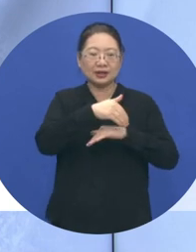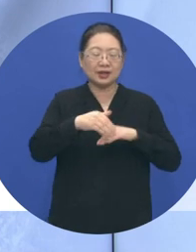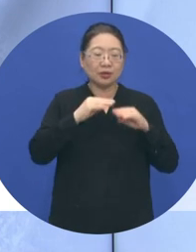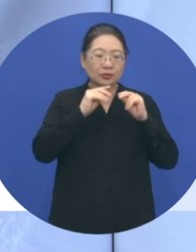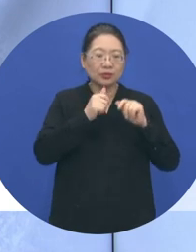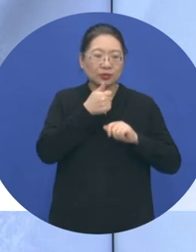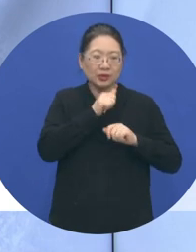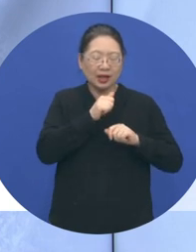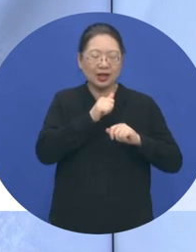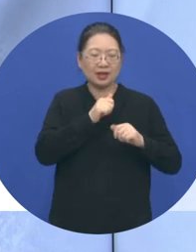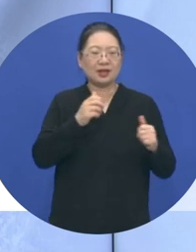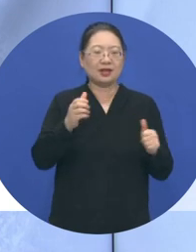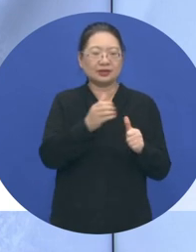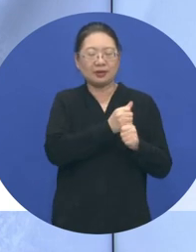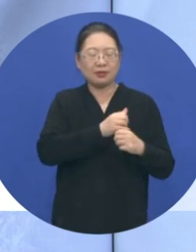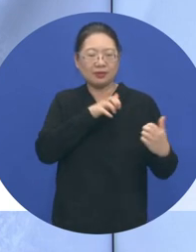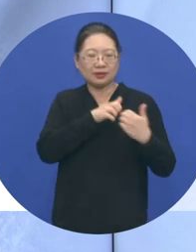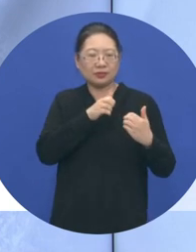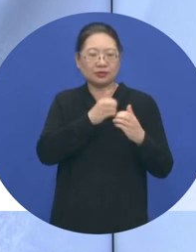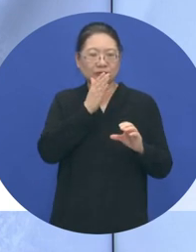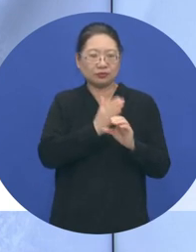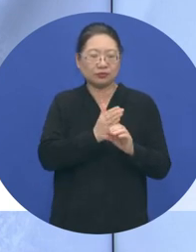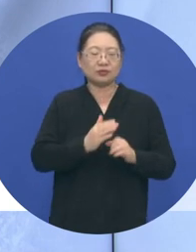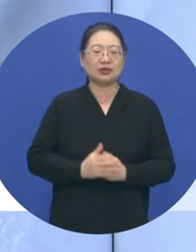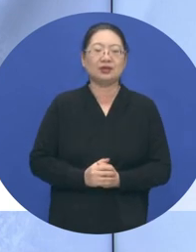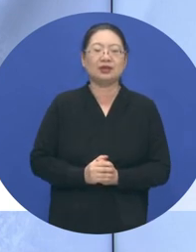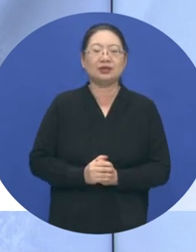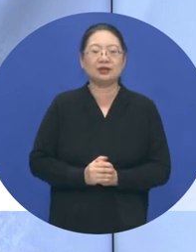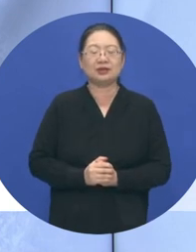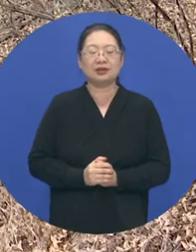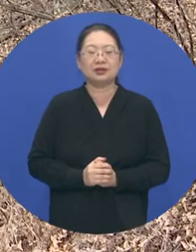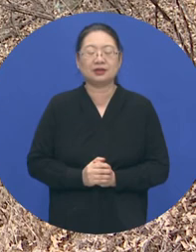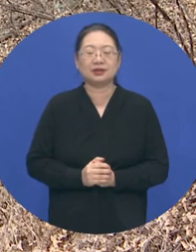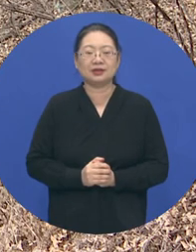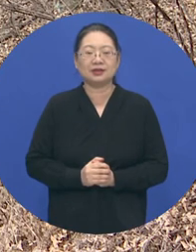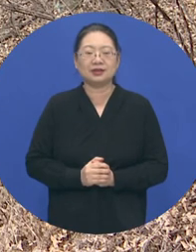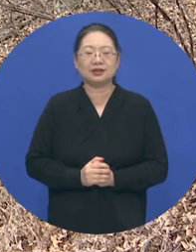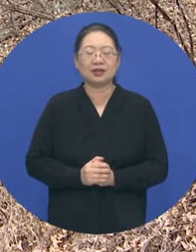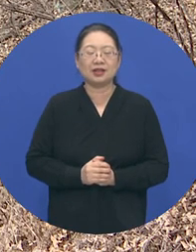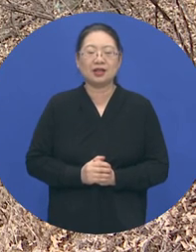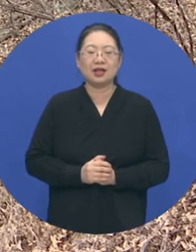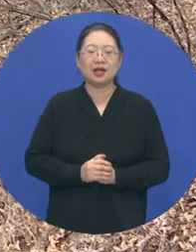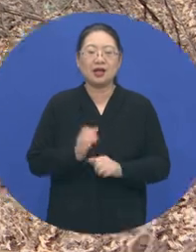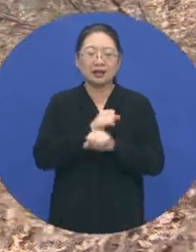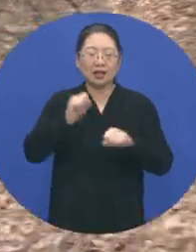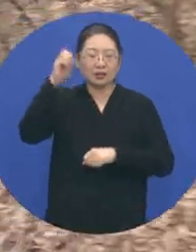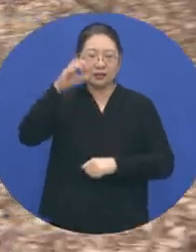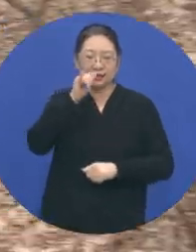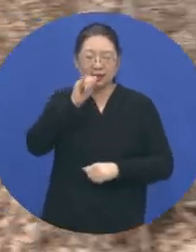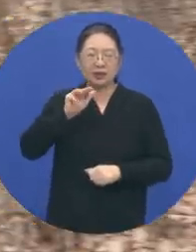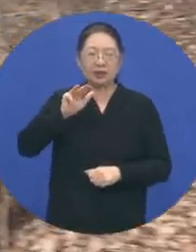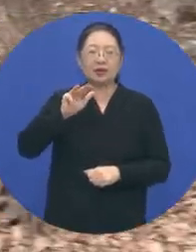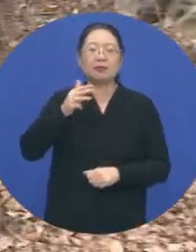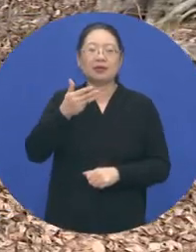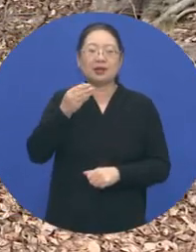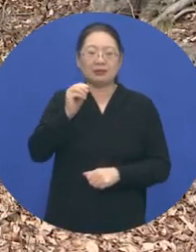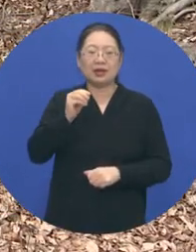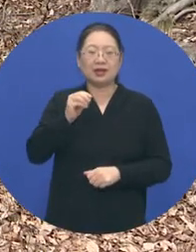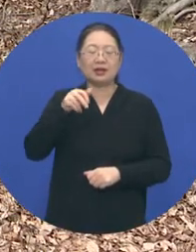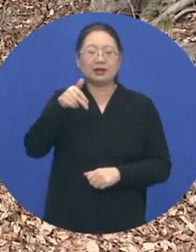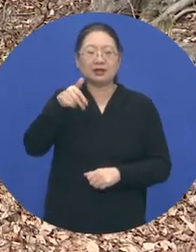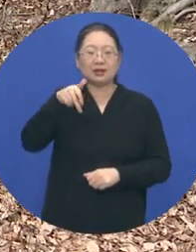기획 부동산과의 전쟁을 벌리고 있습니다 최창순 기자입니다 광주시에 있는 8만여 제미 규모의